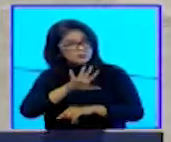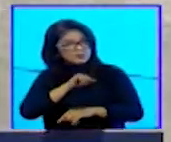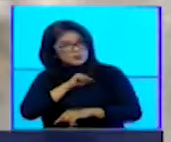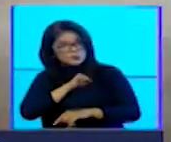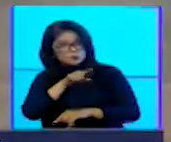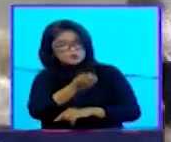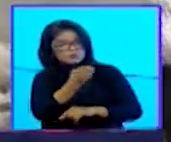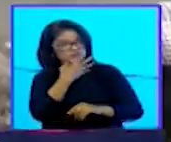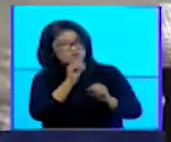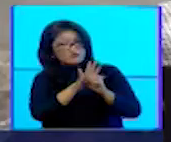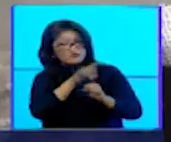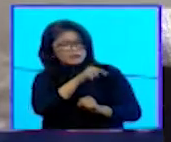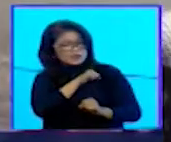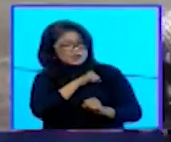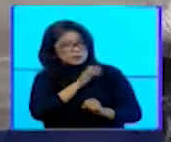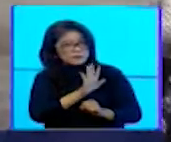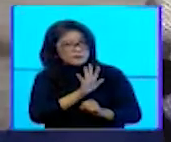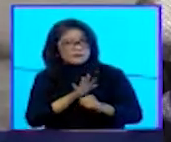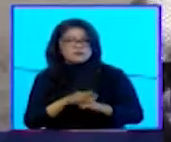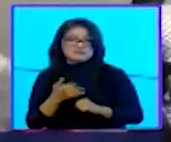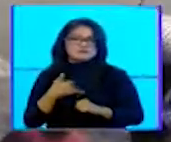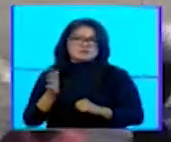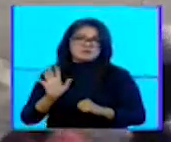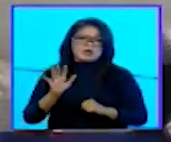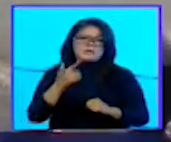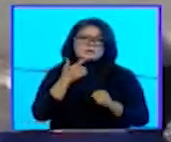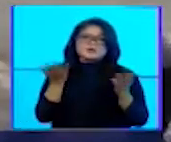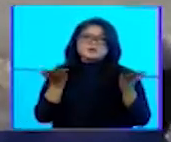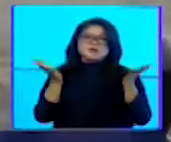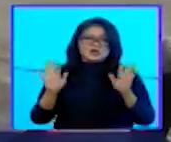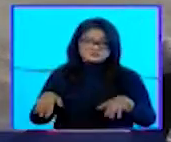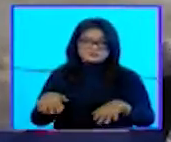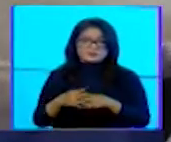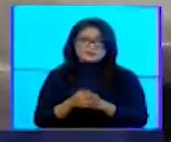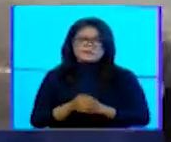pakai prokes. Ada semua pengunjung luar biasa. Mungkin ini yang perlu kita